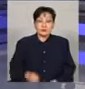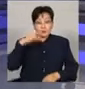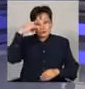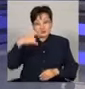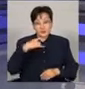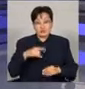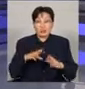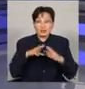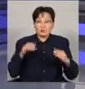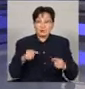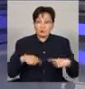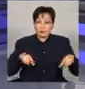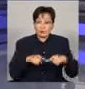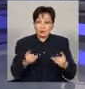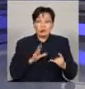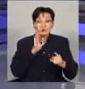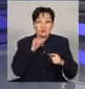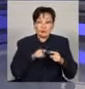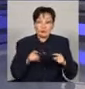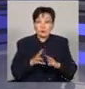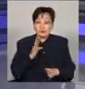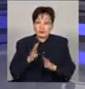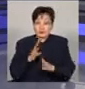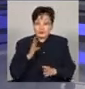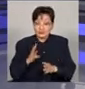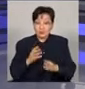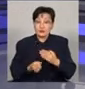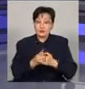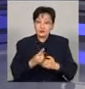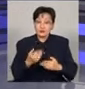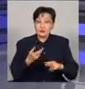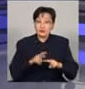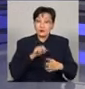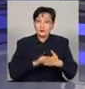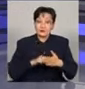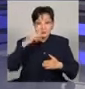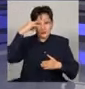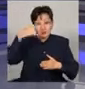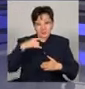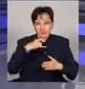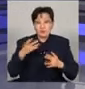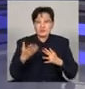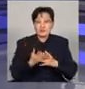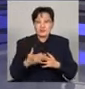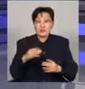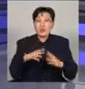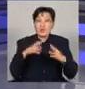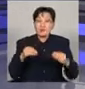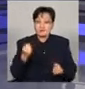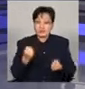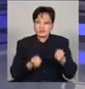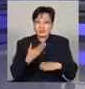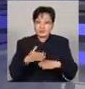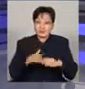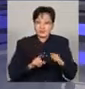Еліміздің автосалондарында бүгін таңнан бері ұзын сонар кезек қалыптасты. Оған себеп Қазақстанда жеңілдетілген автонесие беру